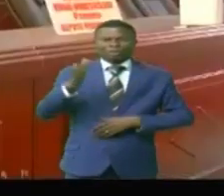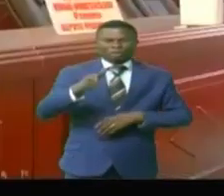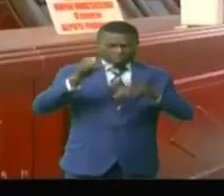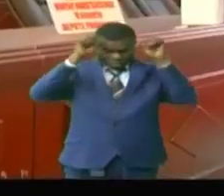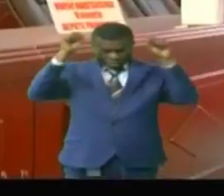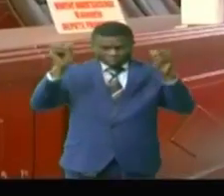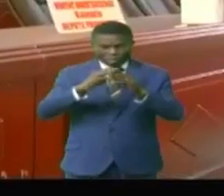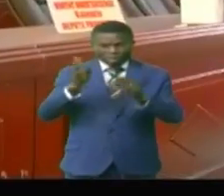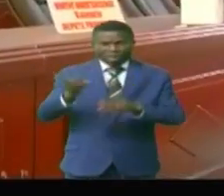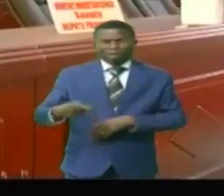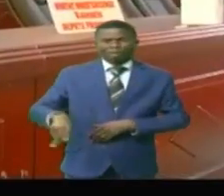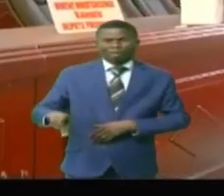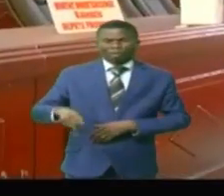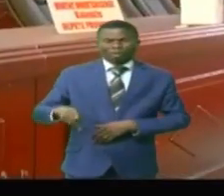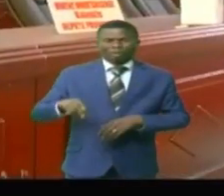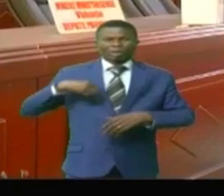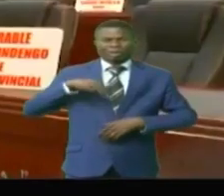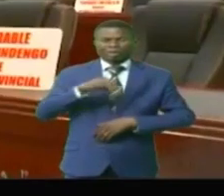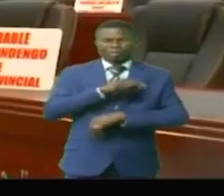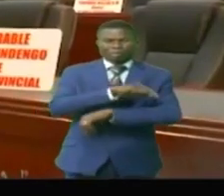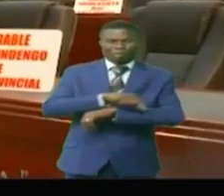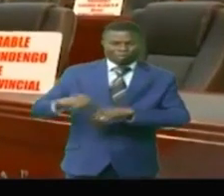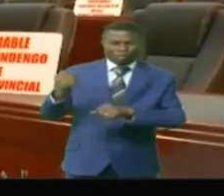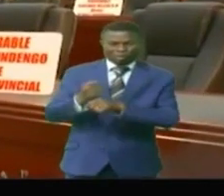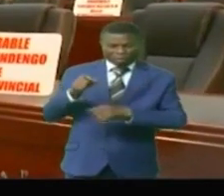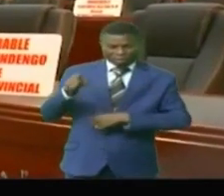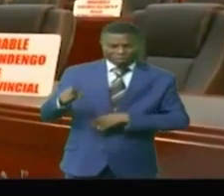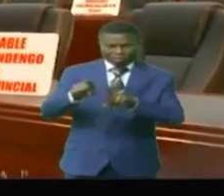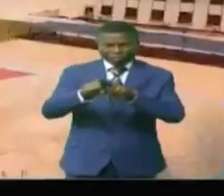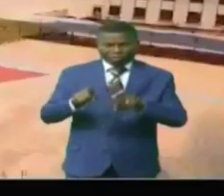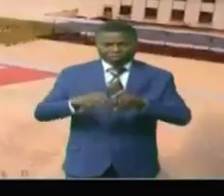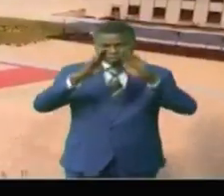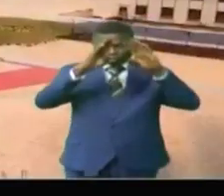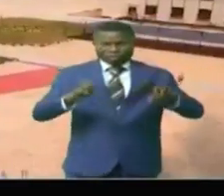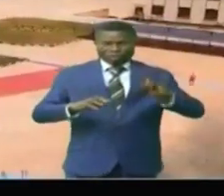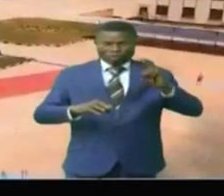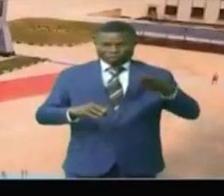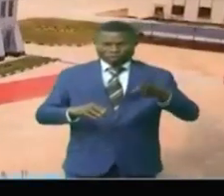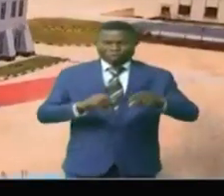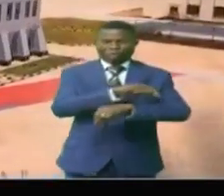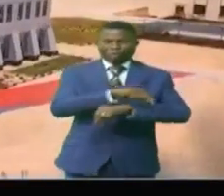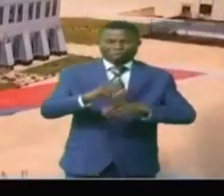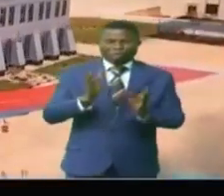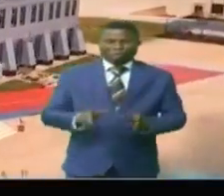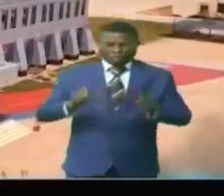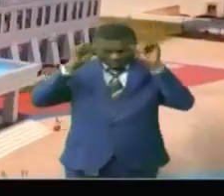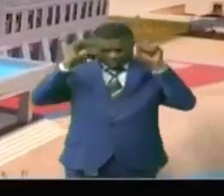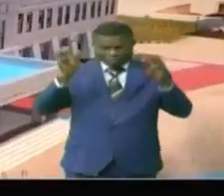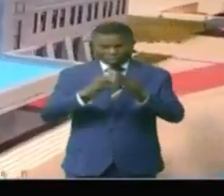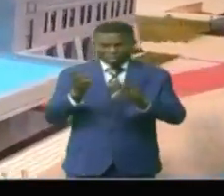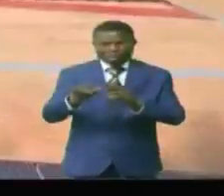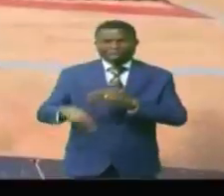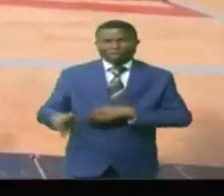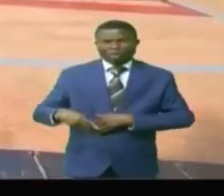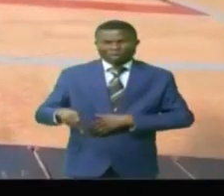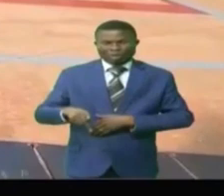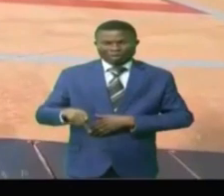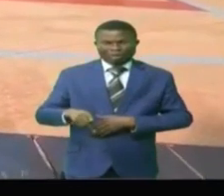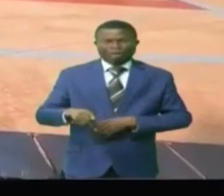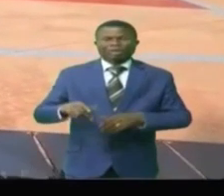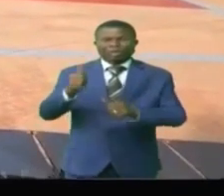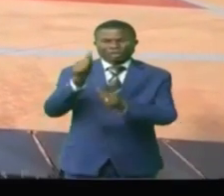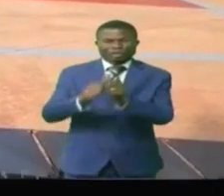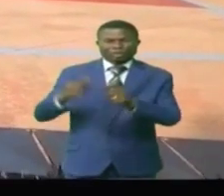de l'Assemblée provinciale et les membres de son bureau, ainsi que de notre bâtiment administratif où le président de l'Assemblée provinciale et chaque